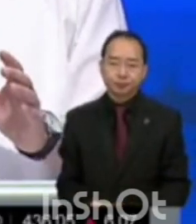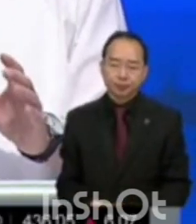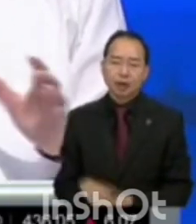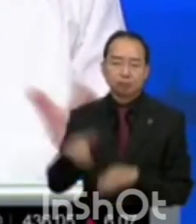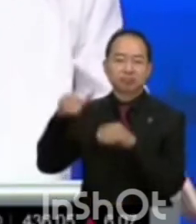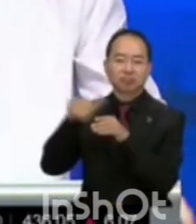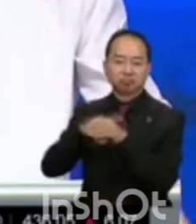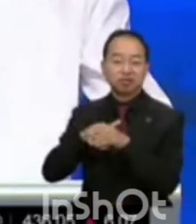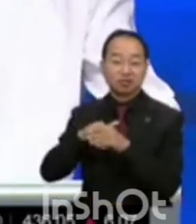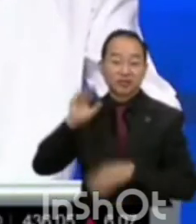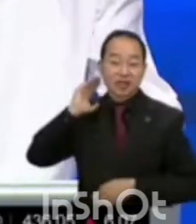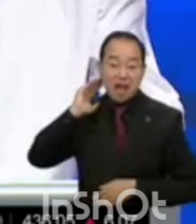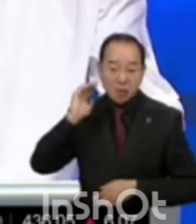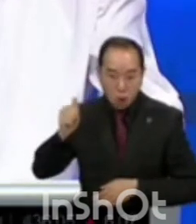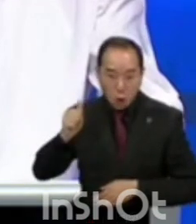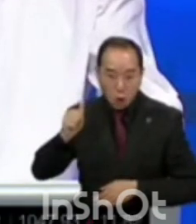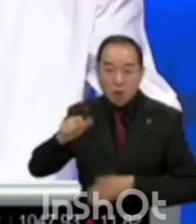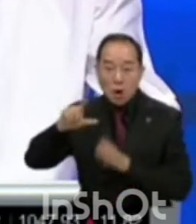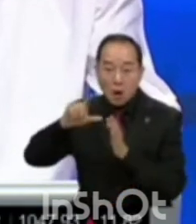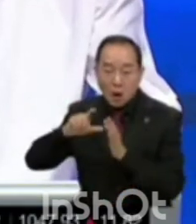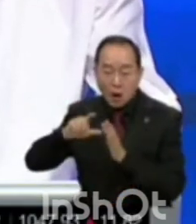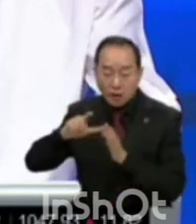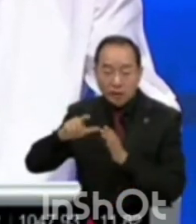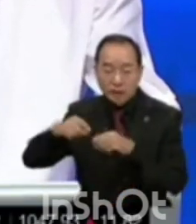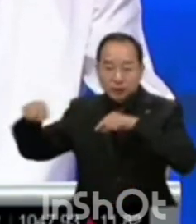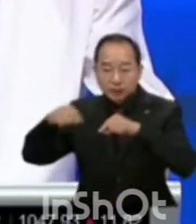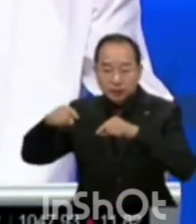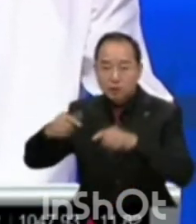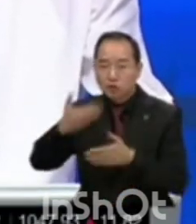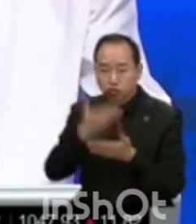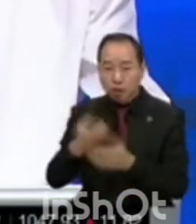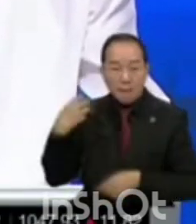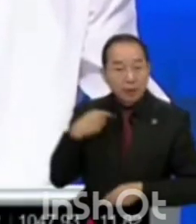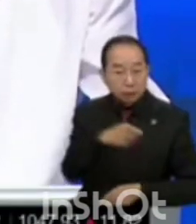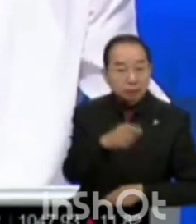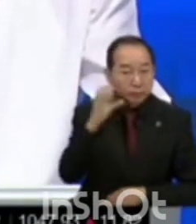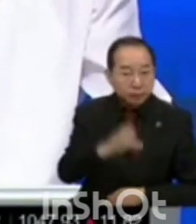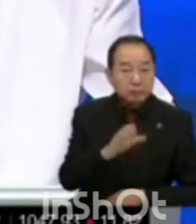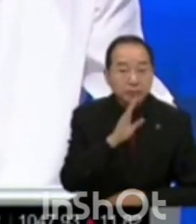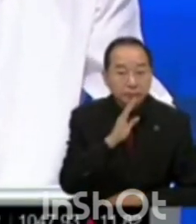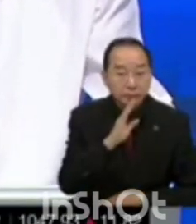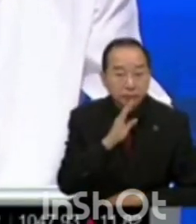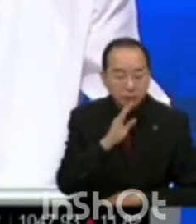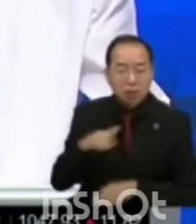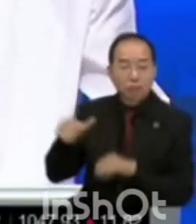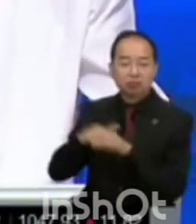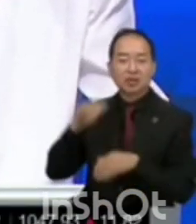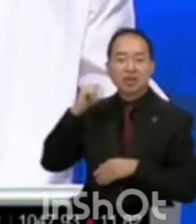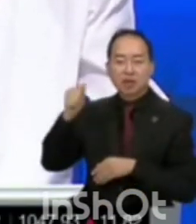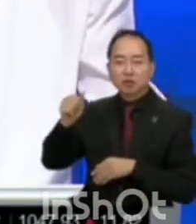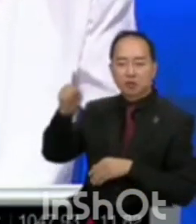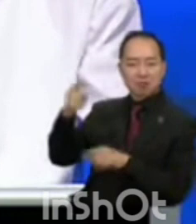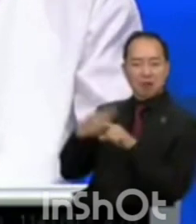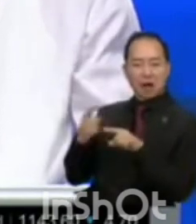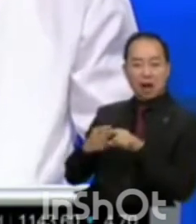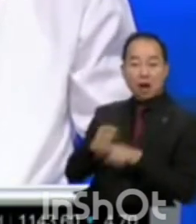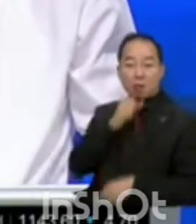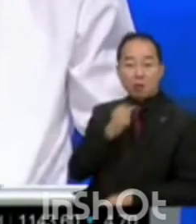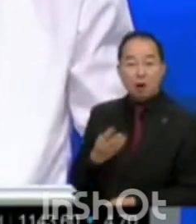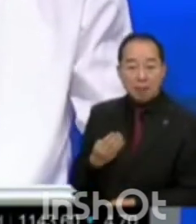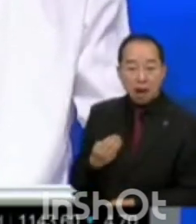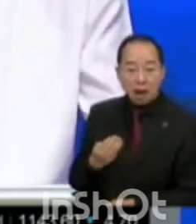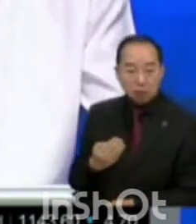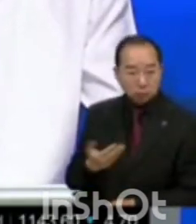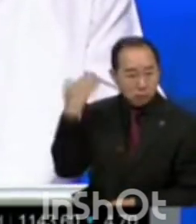문재인 정부의 핵심적인 역할을 하셨는데 문재인 정부에 대한 평가 점수가 몇 점이냐 했더니 70점 이렇게